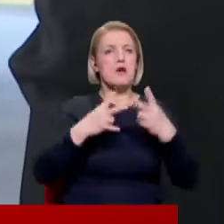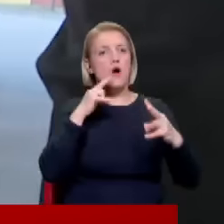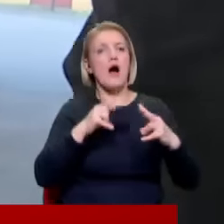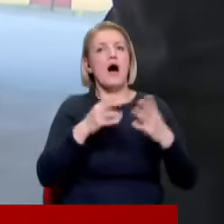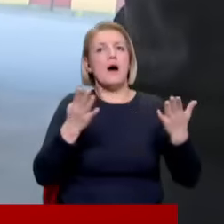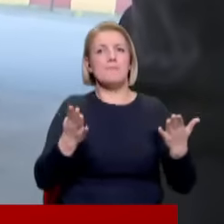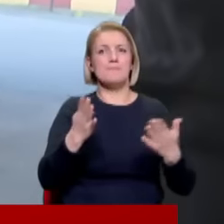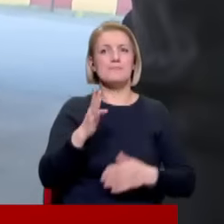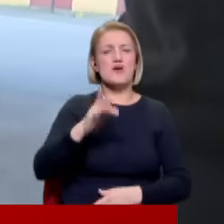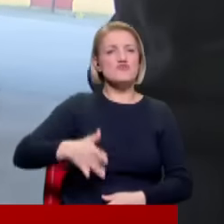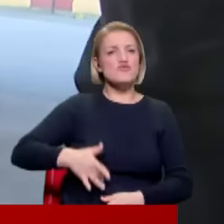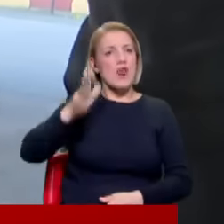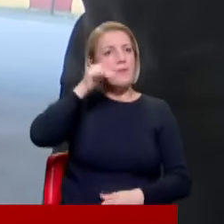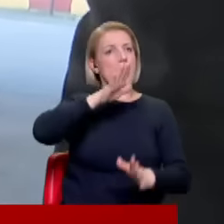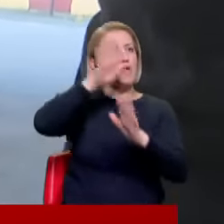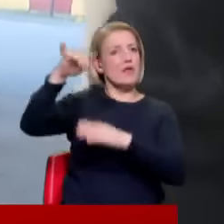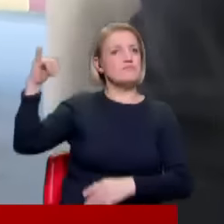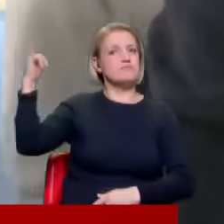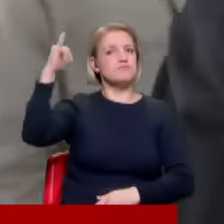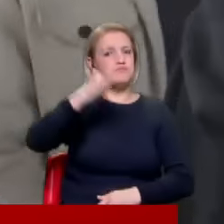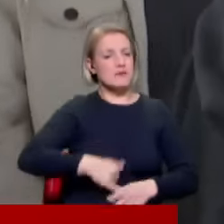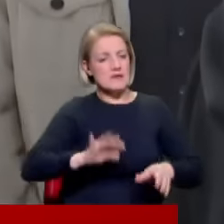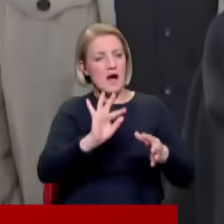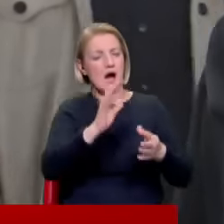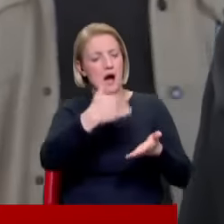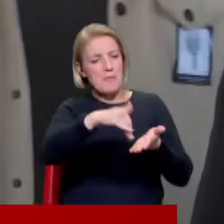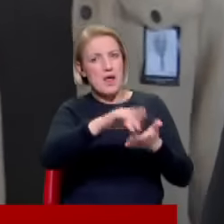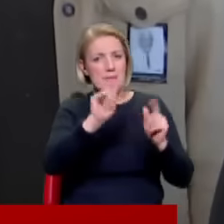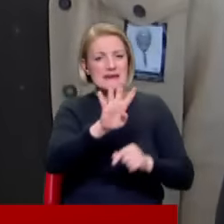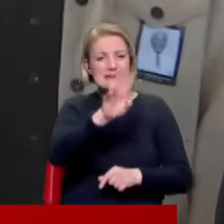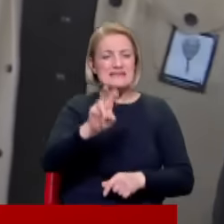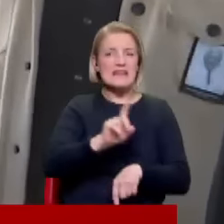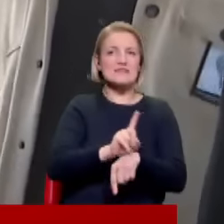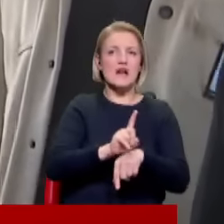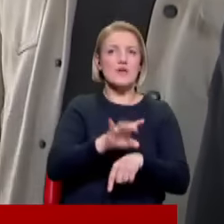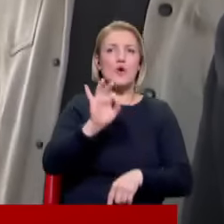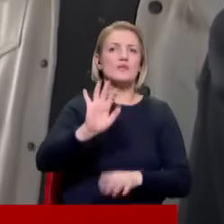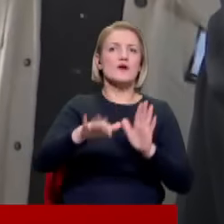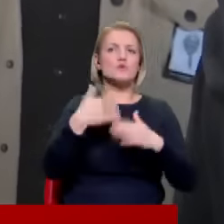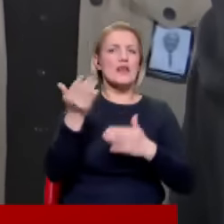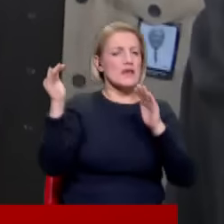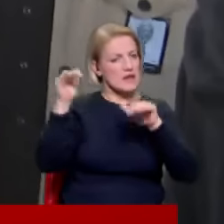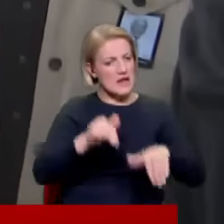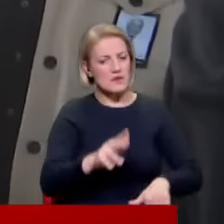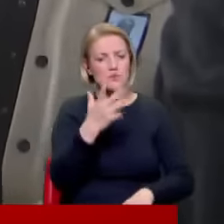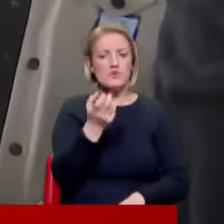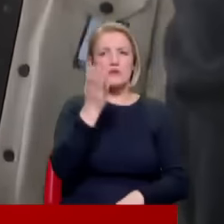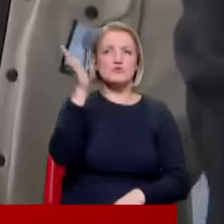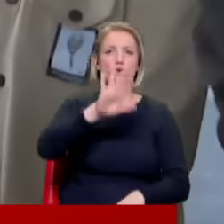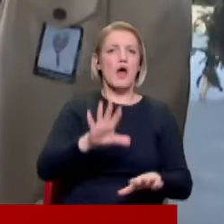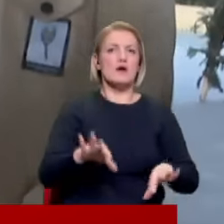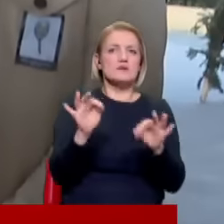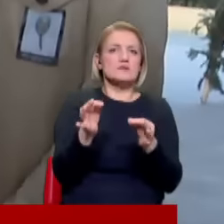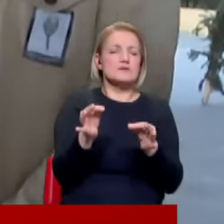ciğeri alırdı, uçakla gider getirirdi, takardı. O zaman hakikaten 48 saatti. Ondan sonra gelirdi, 3 saat sonra